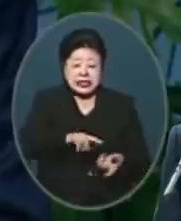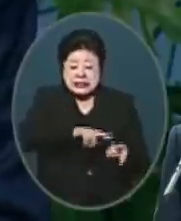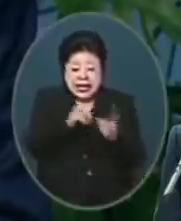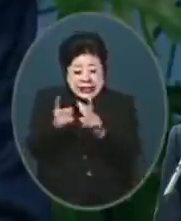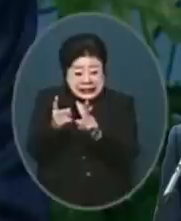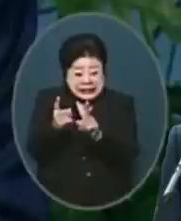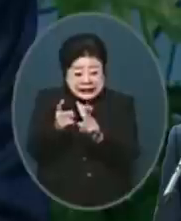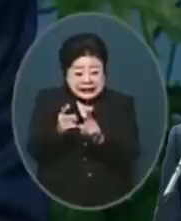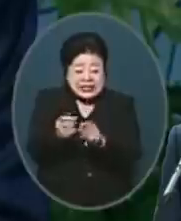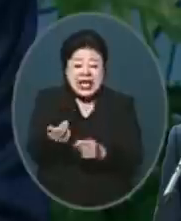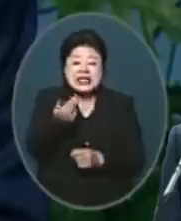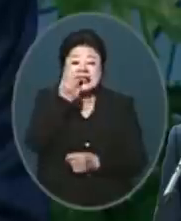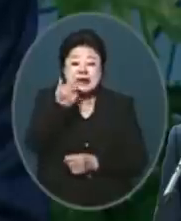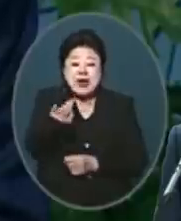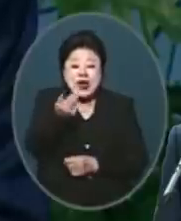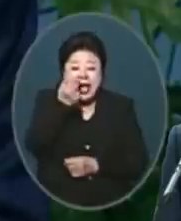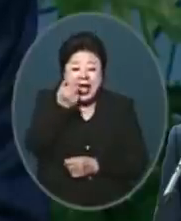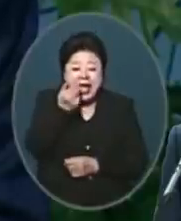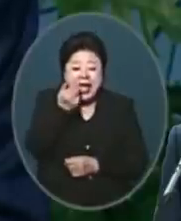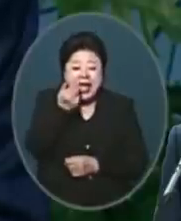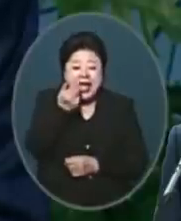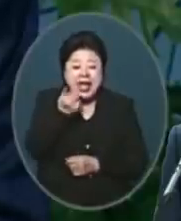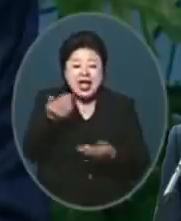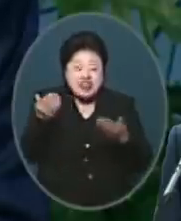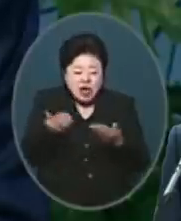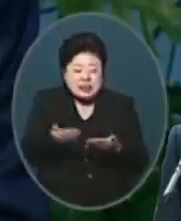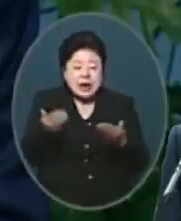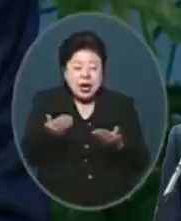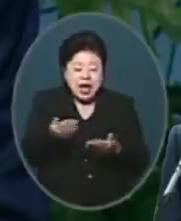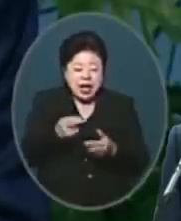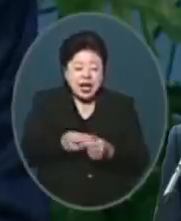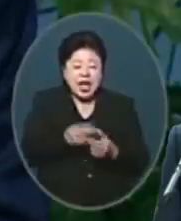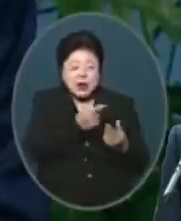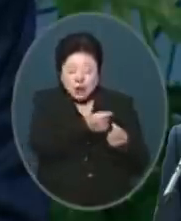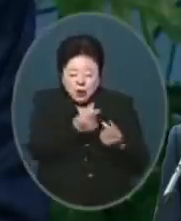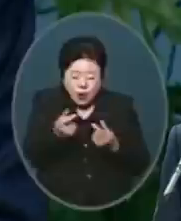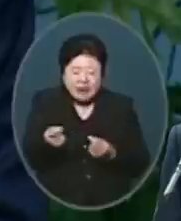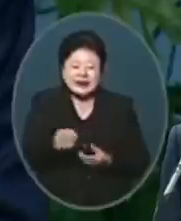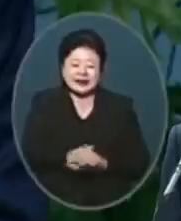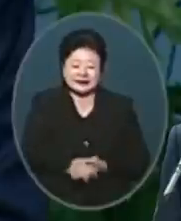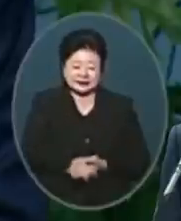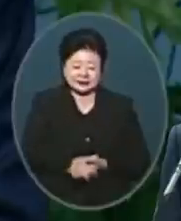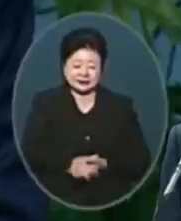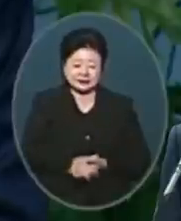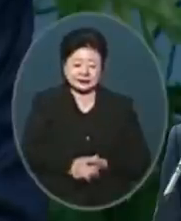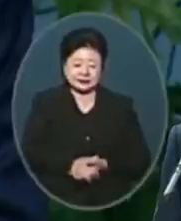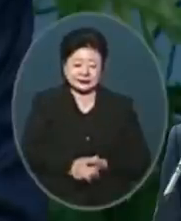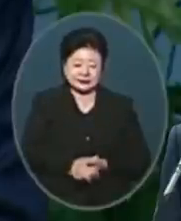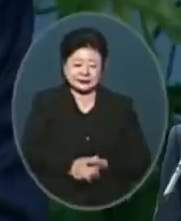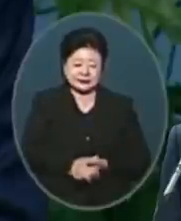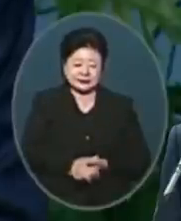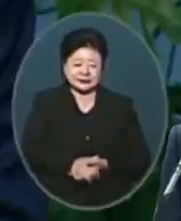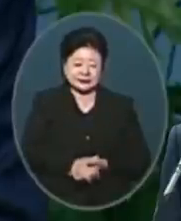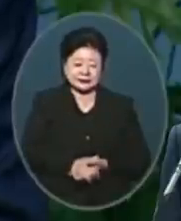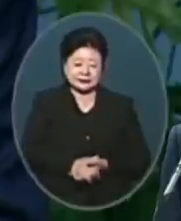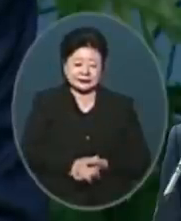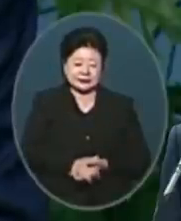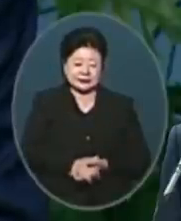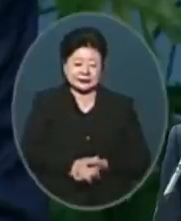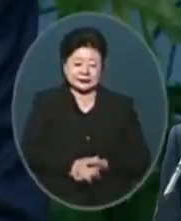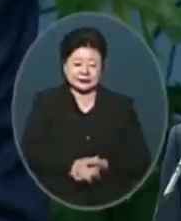살리는 생명의 역사와 같은 것이라는 것입니다.